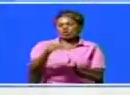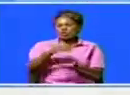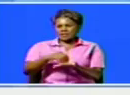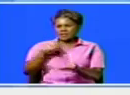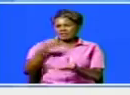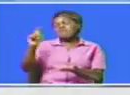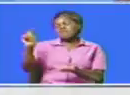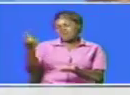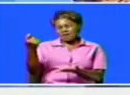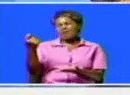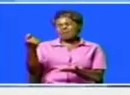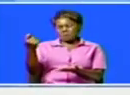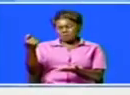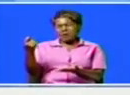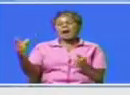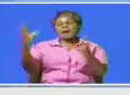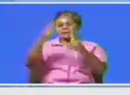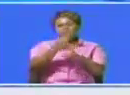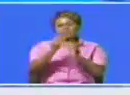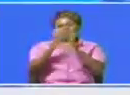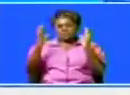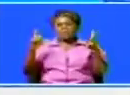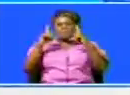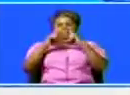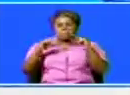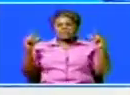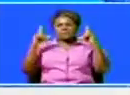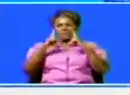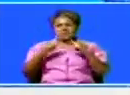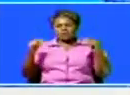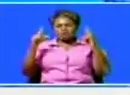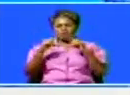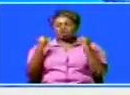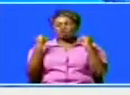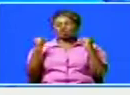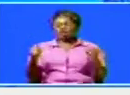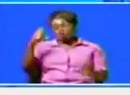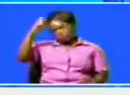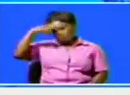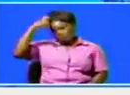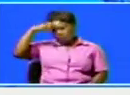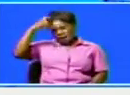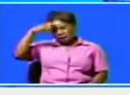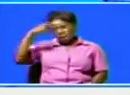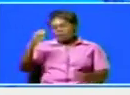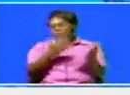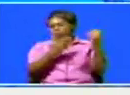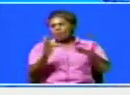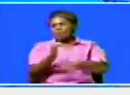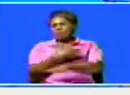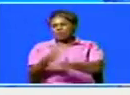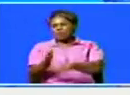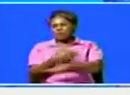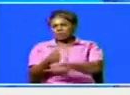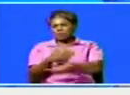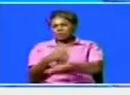tutasema Kenya ime ni ujumbe ambao ni wa busara sana. Yes. Natumai wimbo huo utachezwa